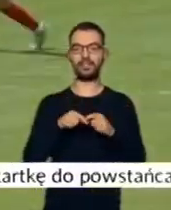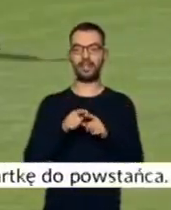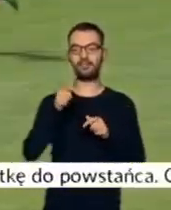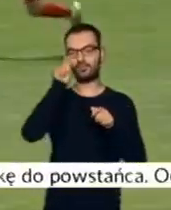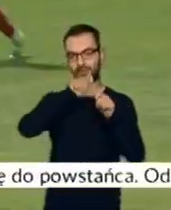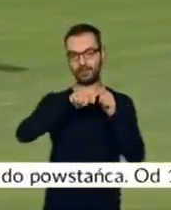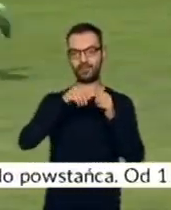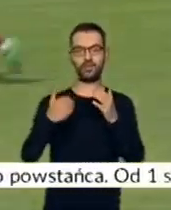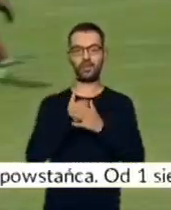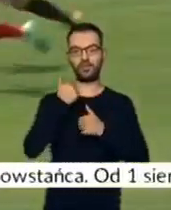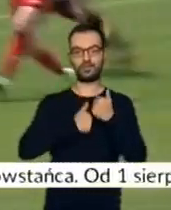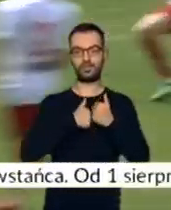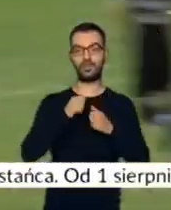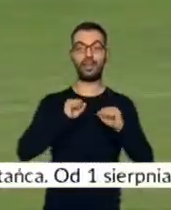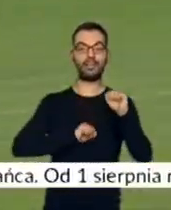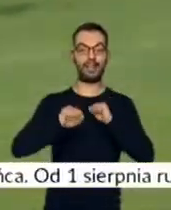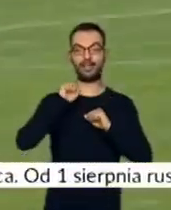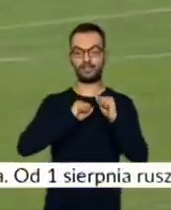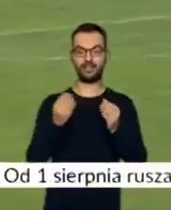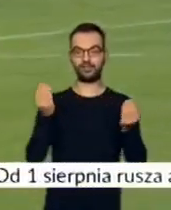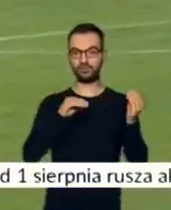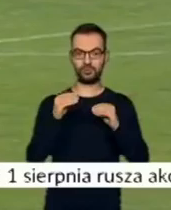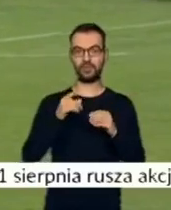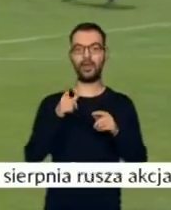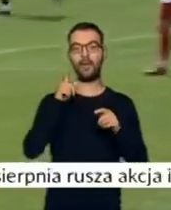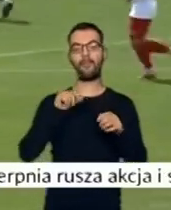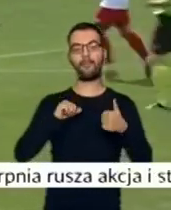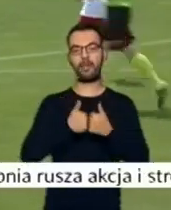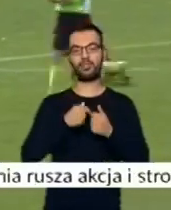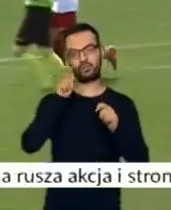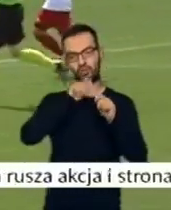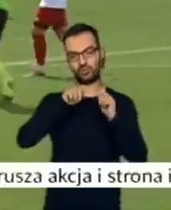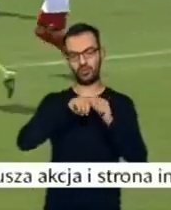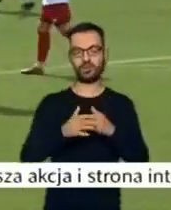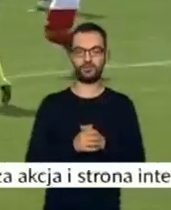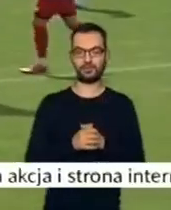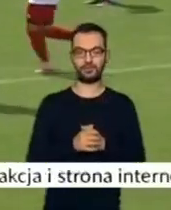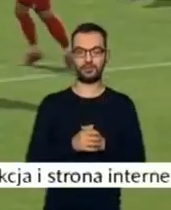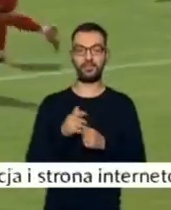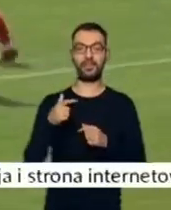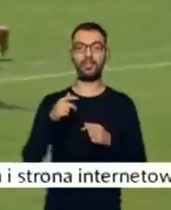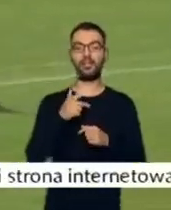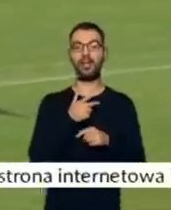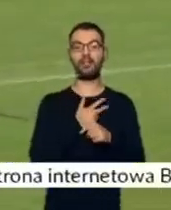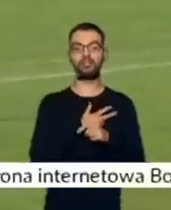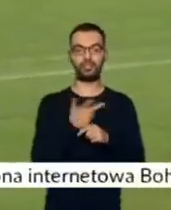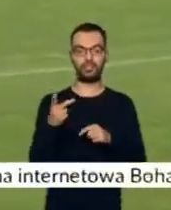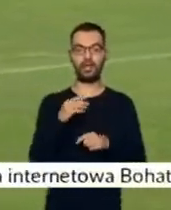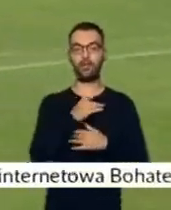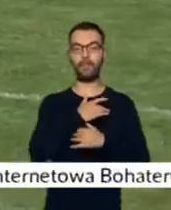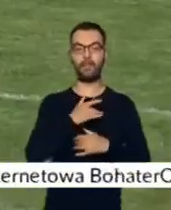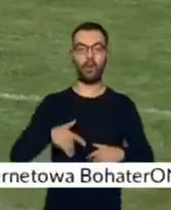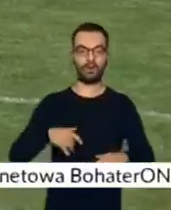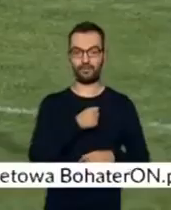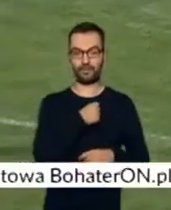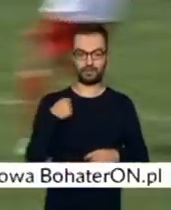nowych zawodników, a treningi urozmaicone są meczami kontrolnymi. W jednym z nich trzecioligowa Polonia Warszawa spotkała